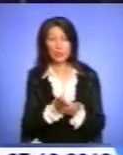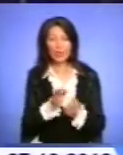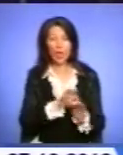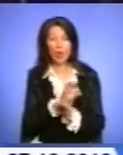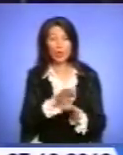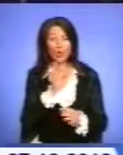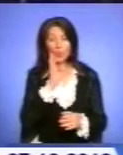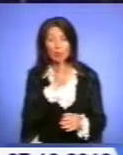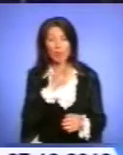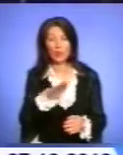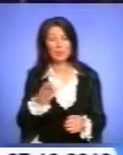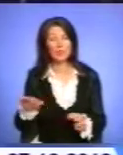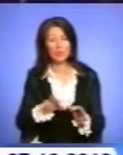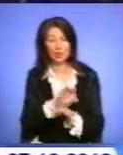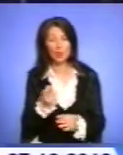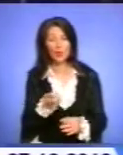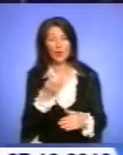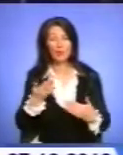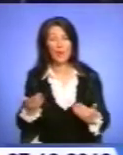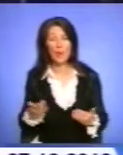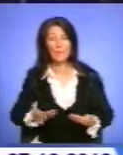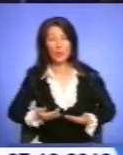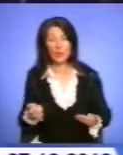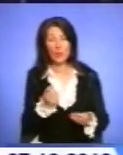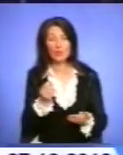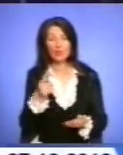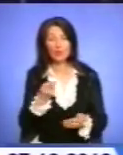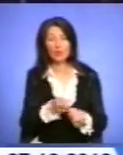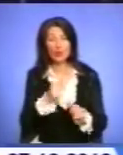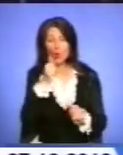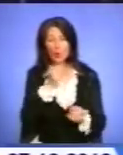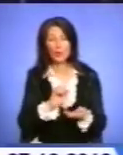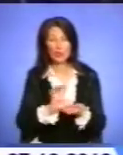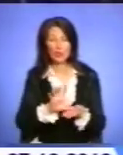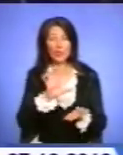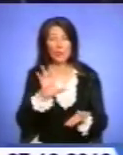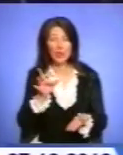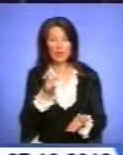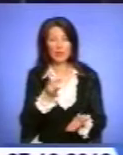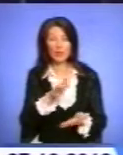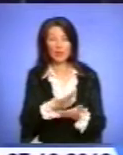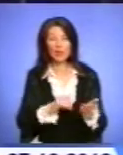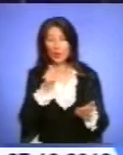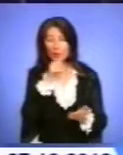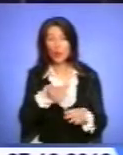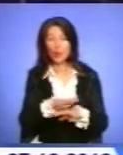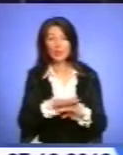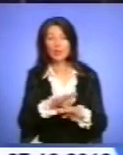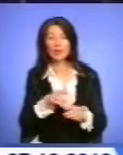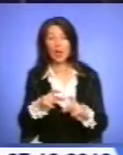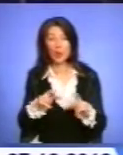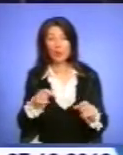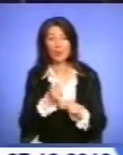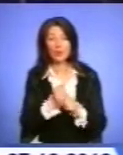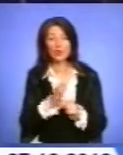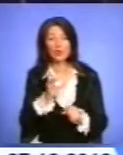дітям-сиротам. Прожитковий мінімум цього року підвищували 5 разів. Протягом року у населених пунктах працювали соціальні мобільні